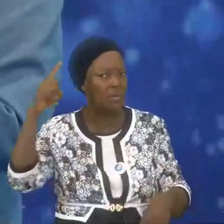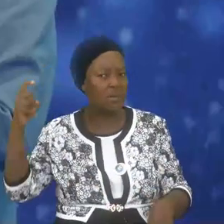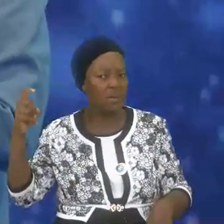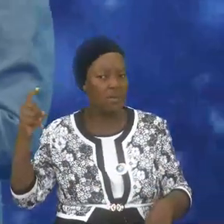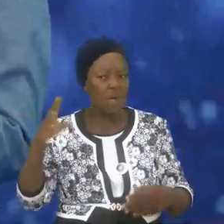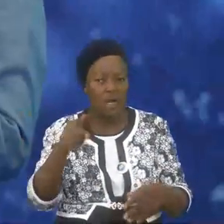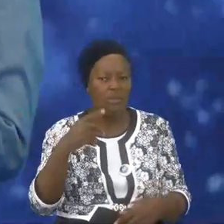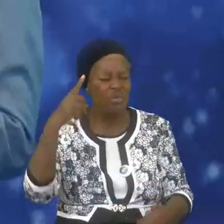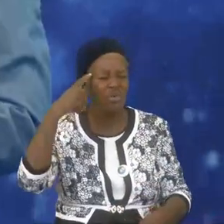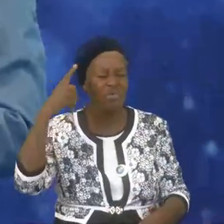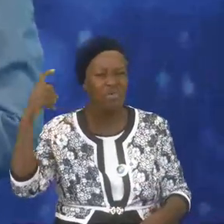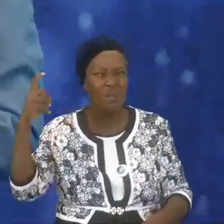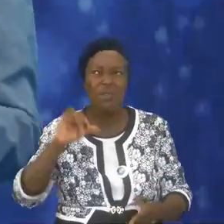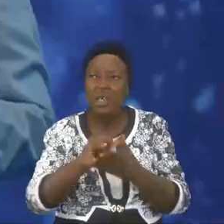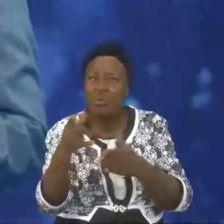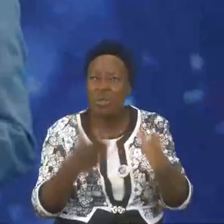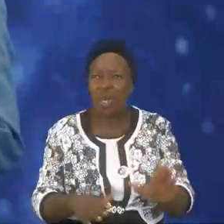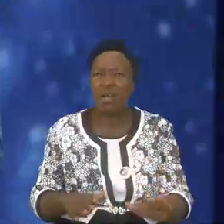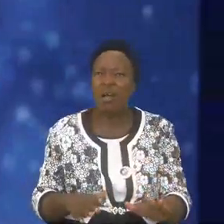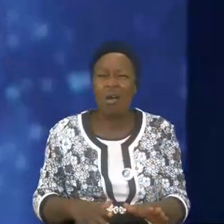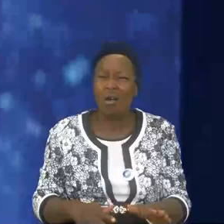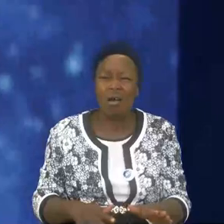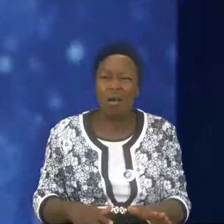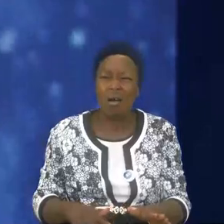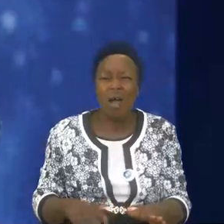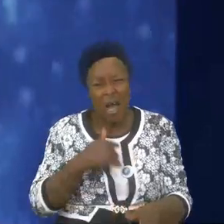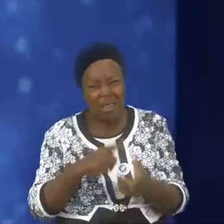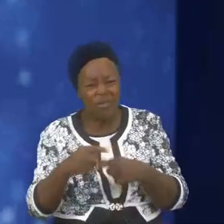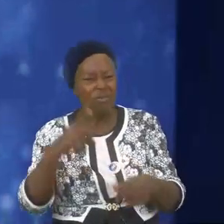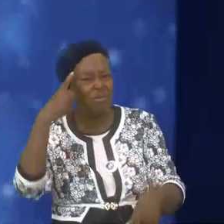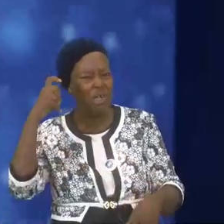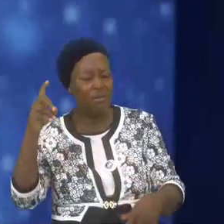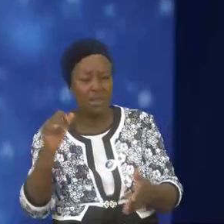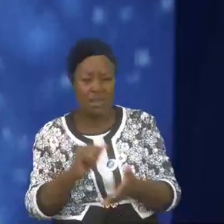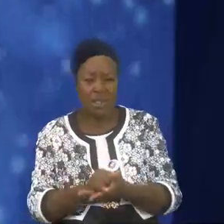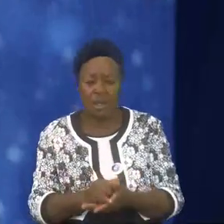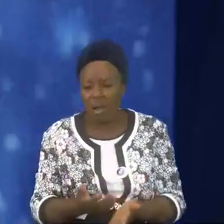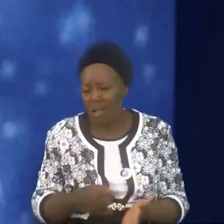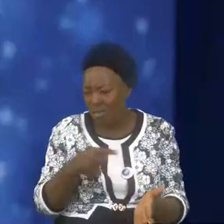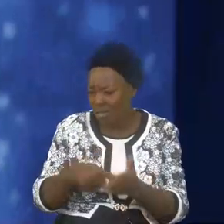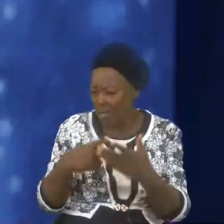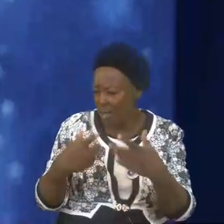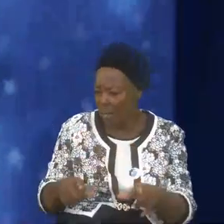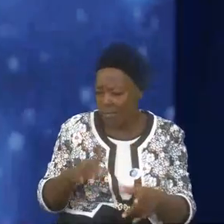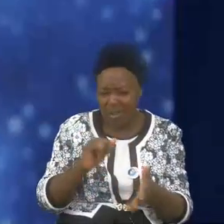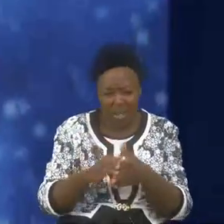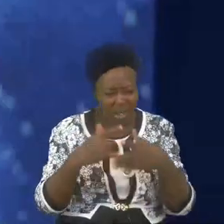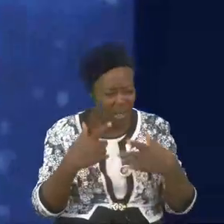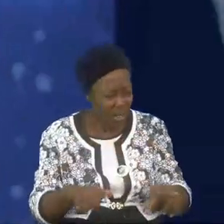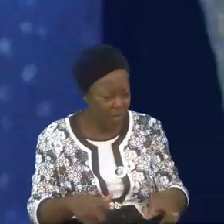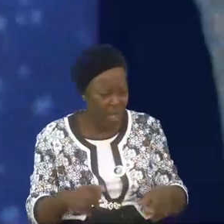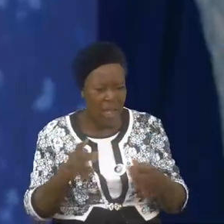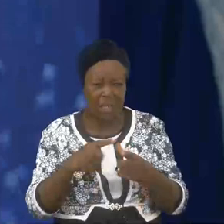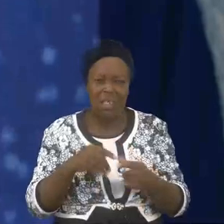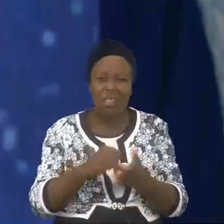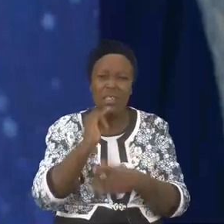rêvé? Tu as rêvé que tu es morte. Tu rêves que tu meurs. Que ceci est arrivé, que cela est arrivé.